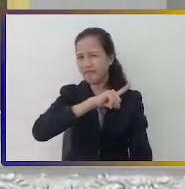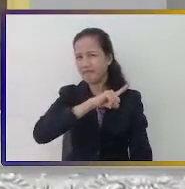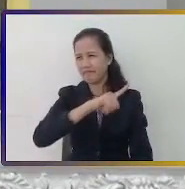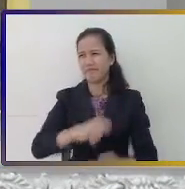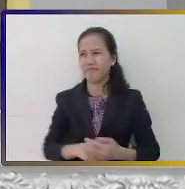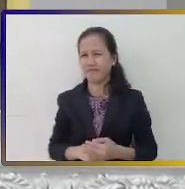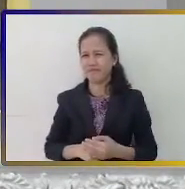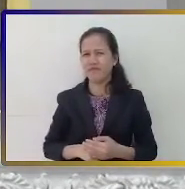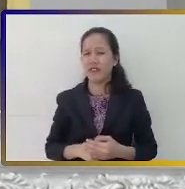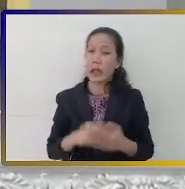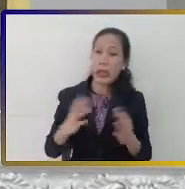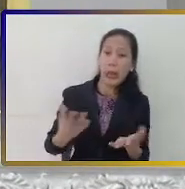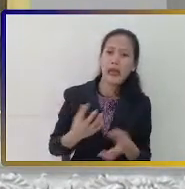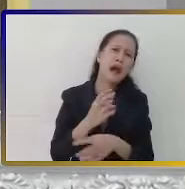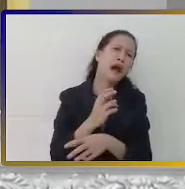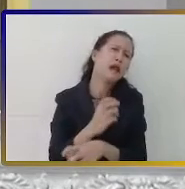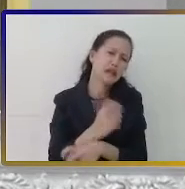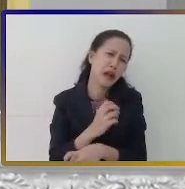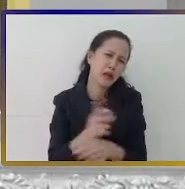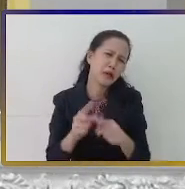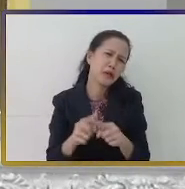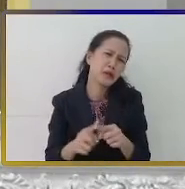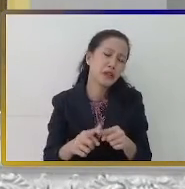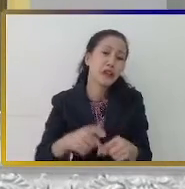Pastor, hirap ako mag-English eh.